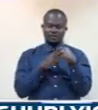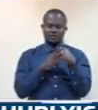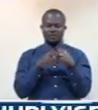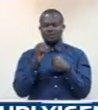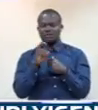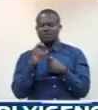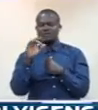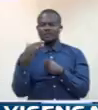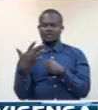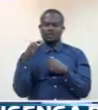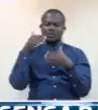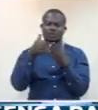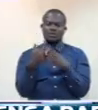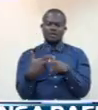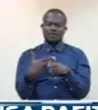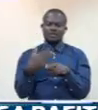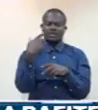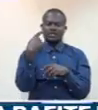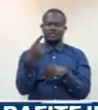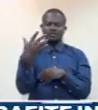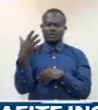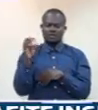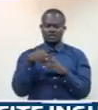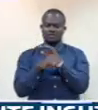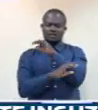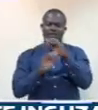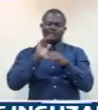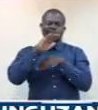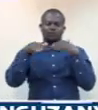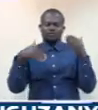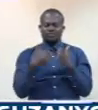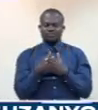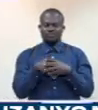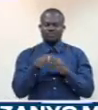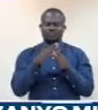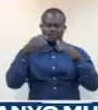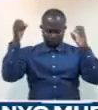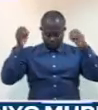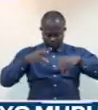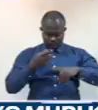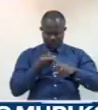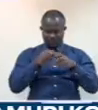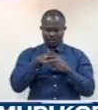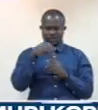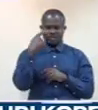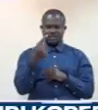367.75 ku munsi tugeze hafi ku 150 mu gihugu hose muri Kigali tuvuye kuri